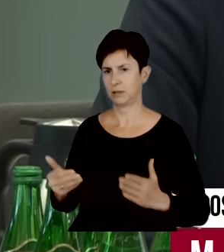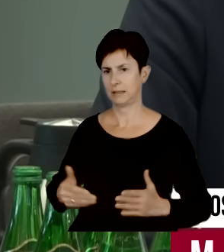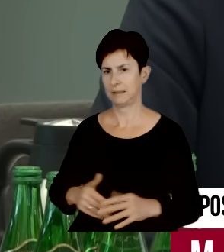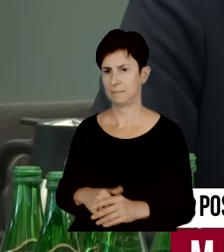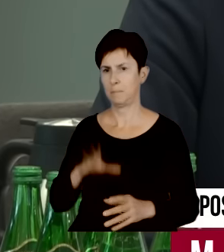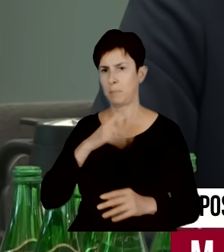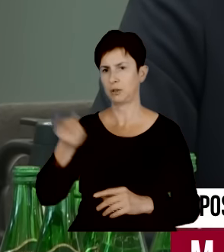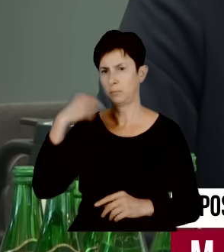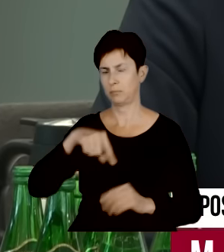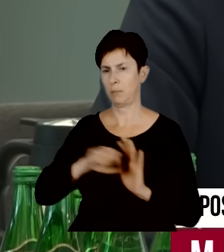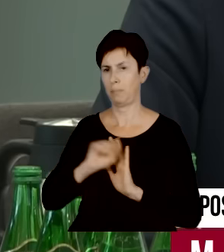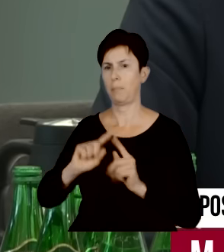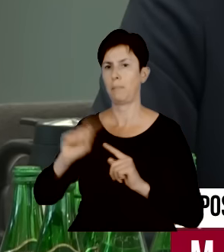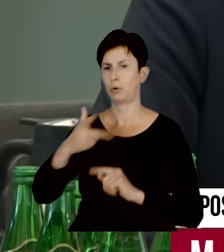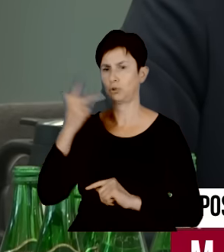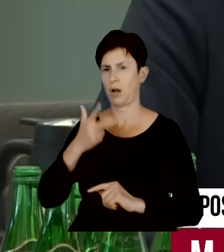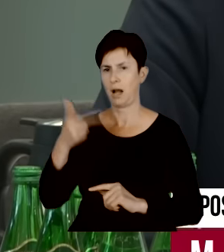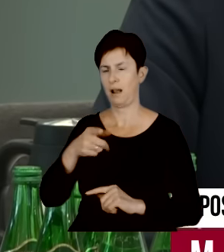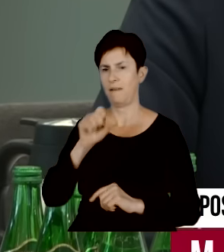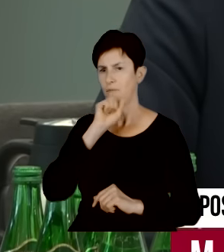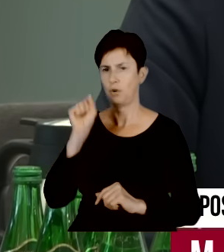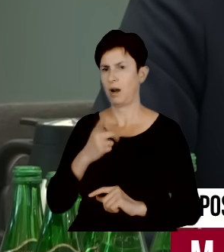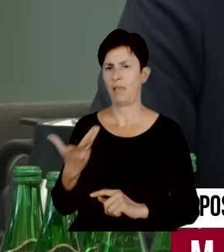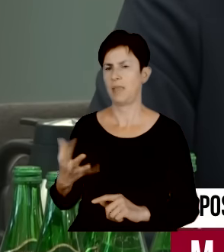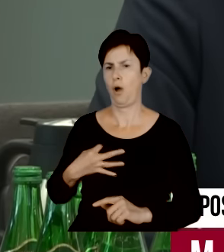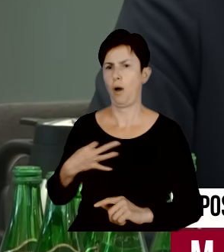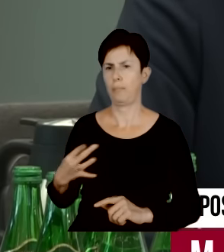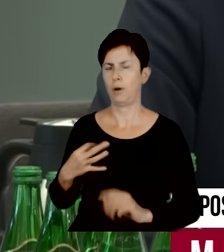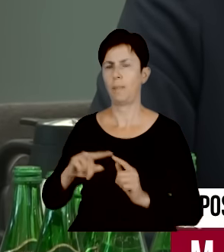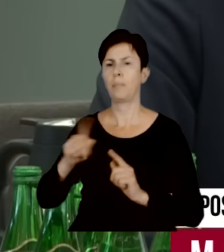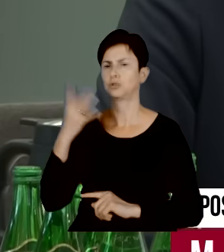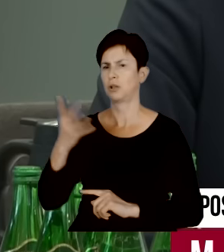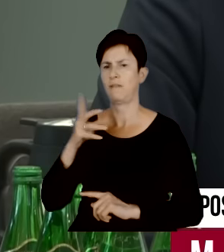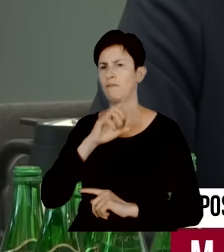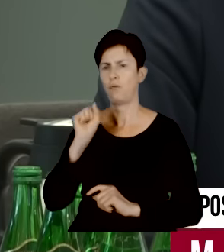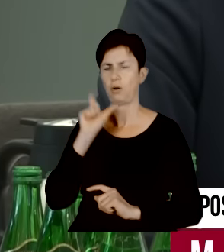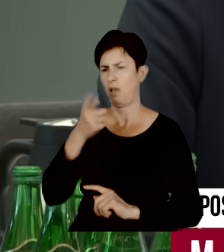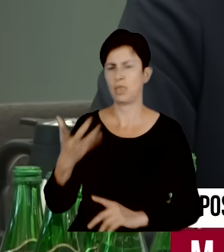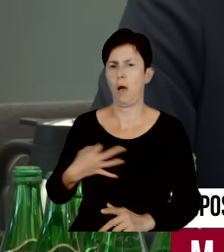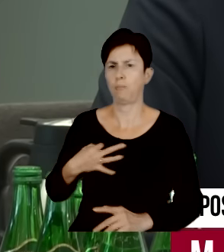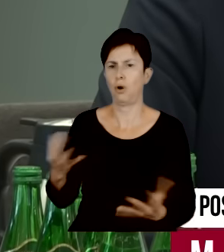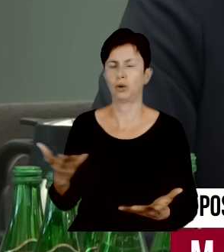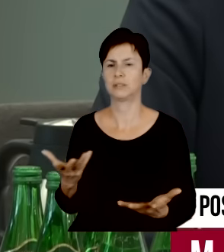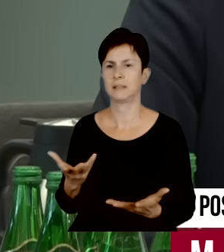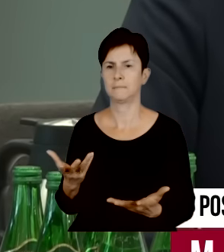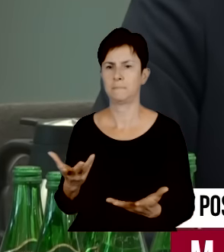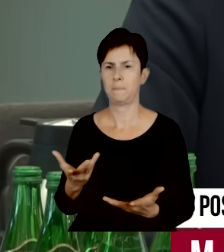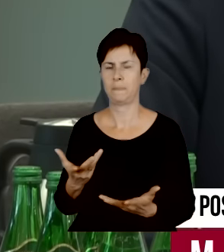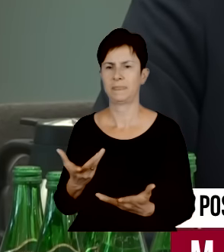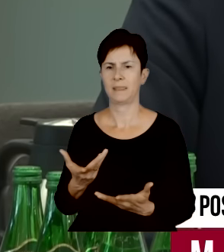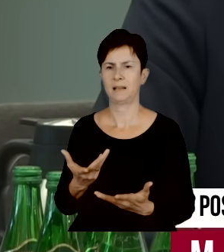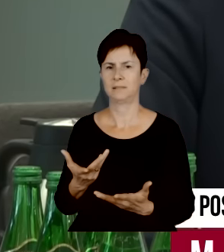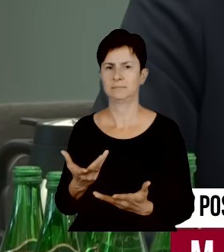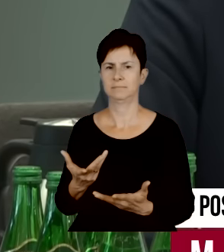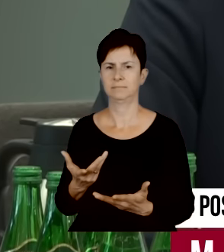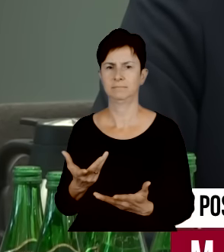przychodzi po trzech latach i w ogóle pana nie obchodzi po czterech i w ogóle pana to nie obchodzi i w ogóle się pan tym szczerze mówiąc